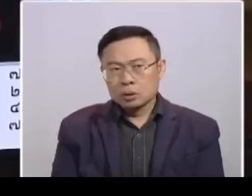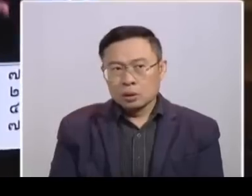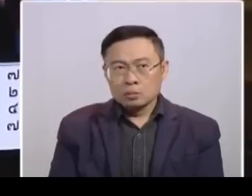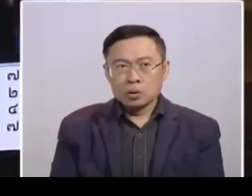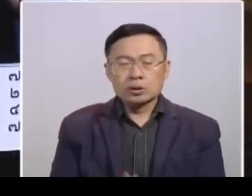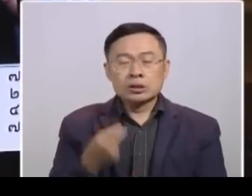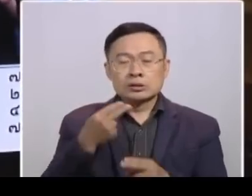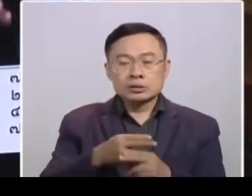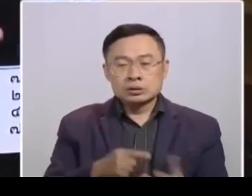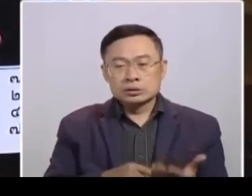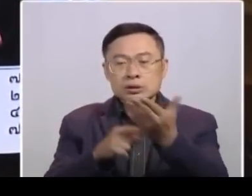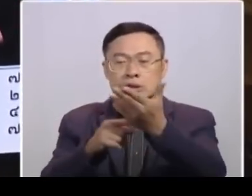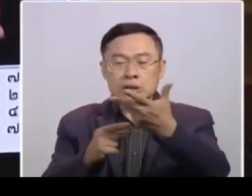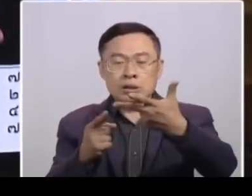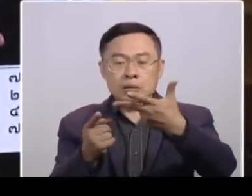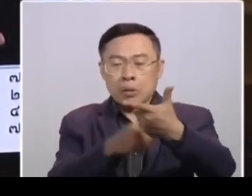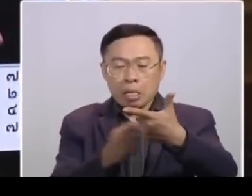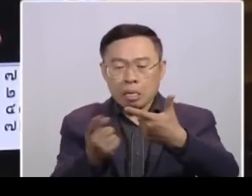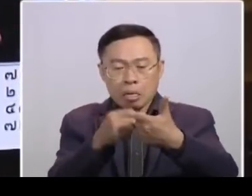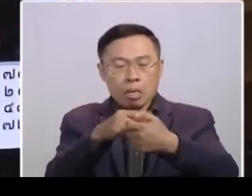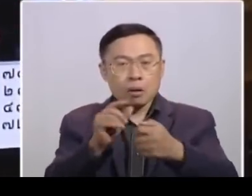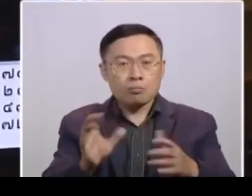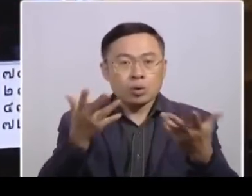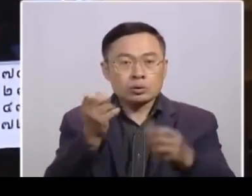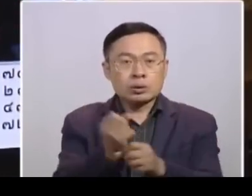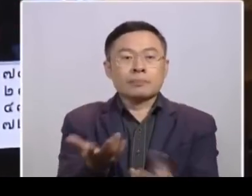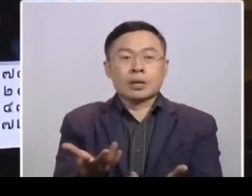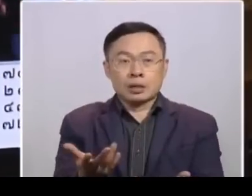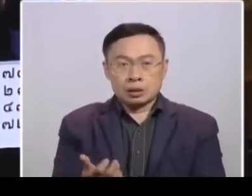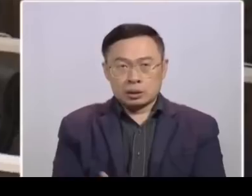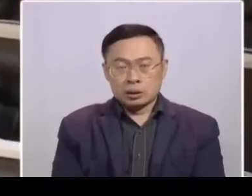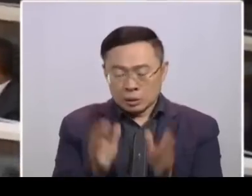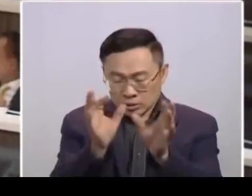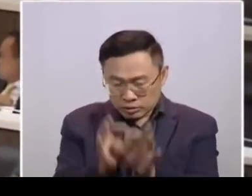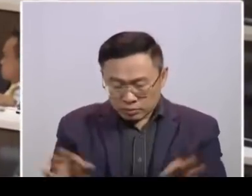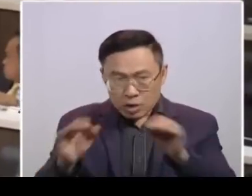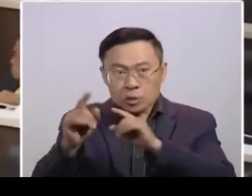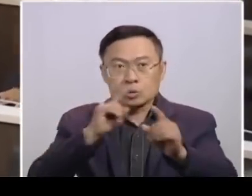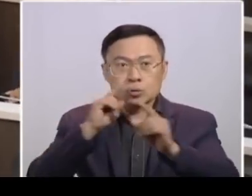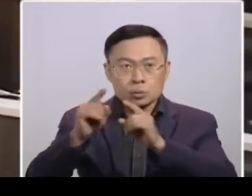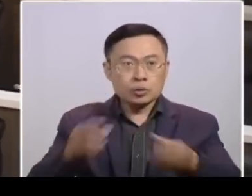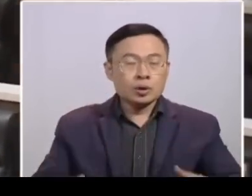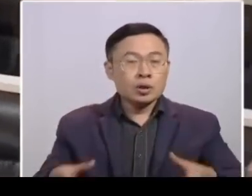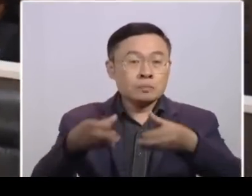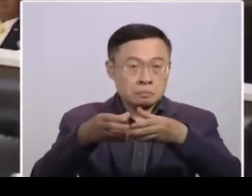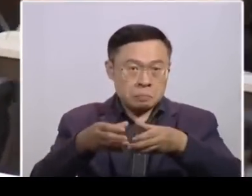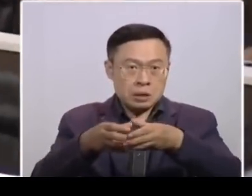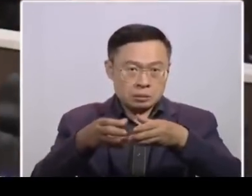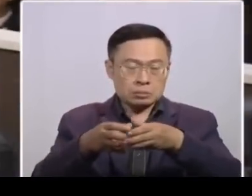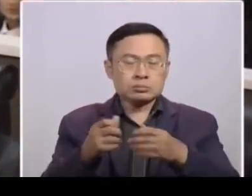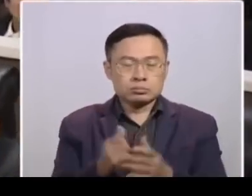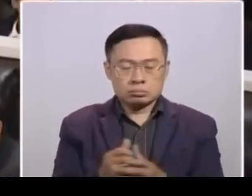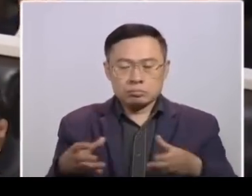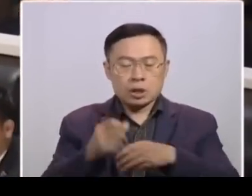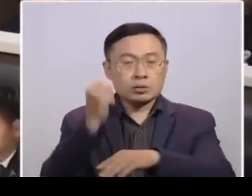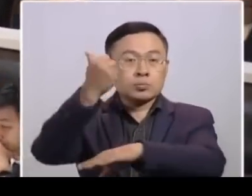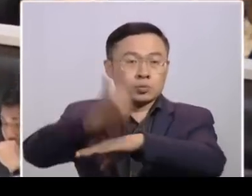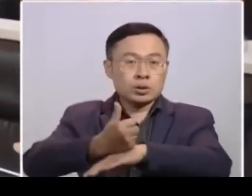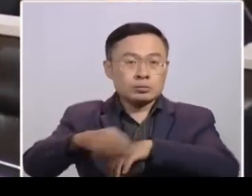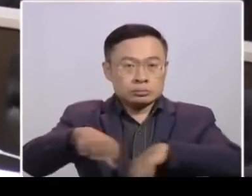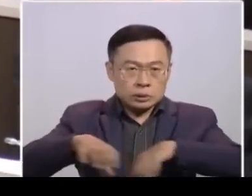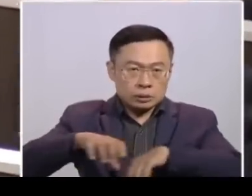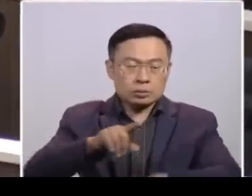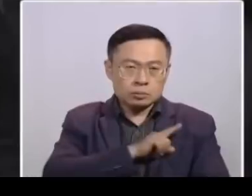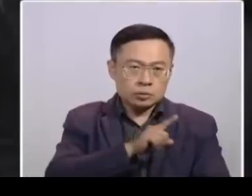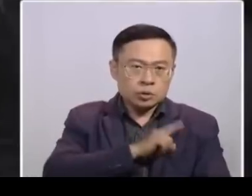นี้ก็ยอมรับว่าถ้าไม่ได้รับการยอมรับจากทุกฝ่ายก็ยากจะผ่านด่านนี้ไปได้เป็นหน้าที่ของพรรคแกนนำที่ต้องหาความมั่นใจว่าการเสนอชื่อใหม่